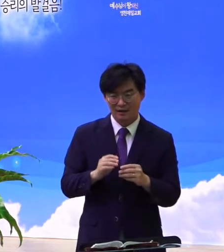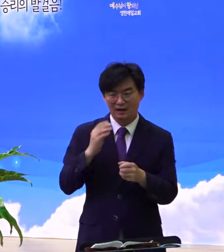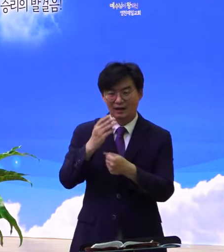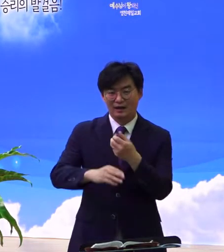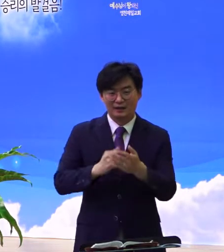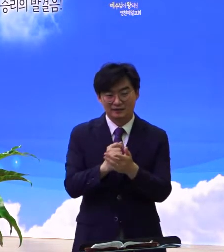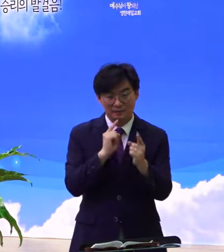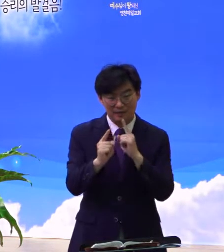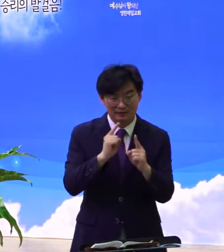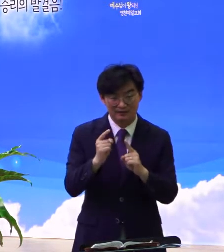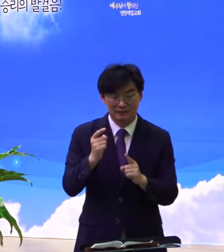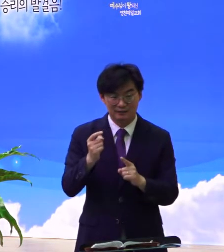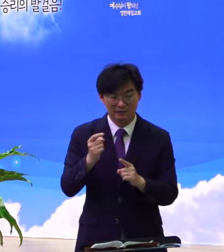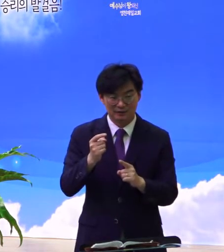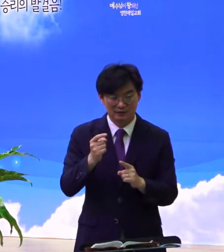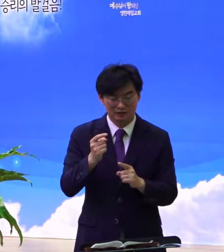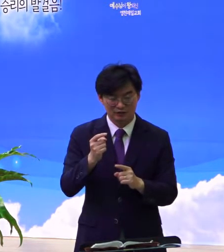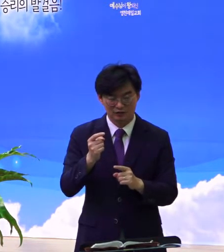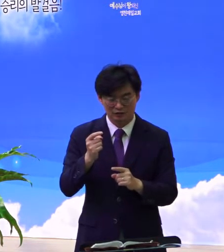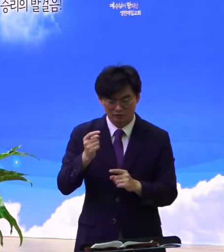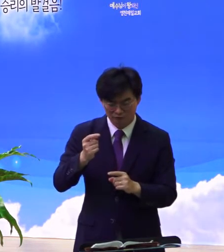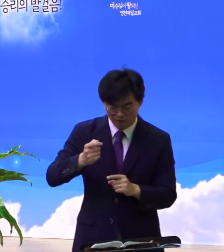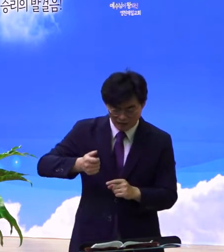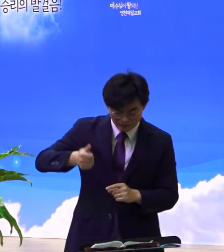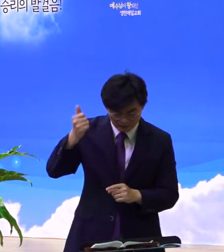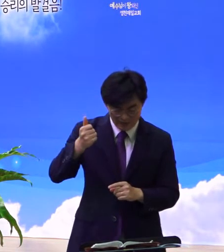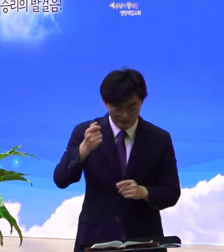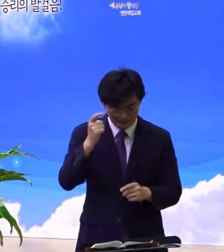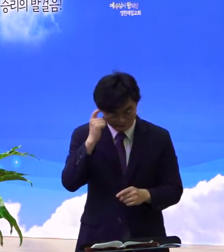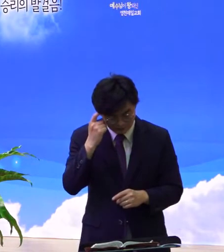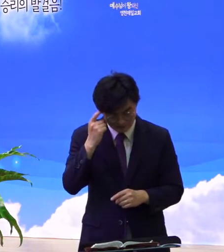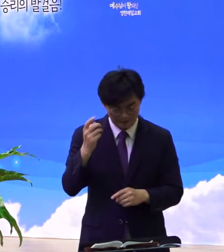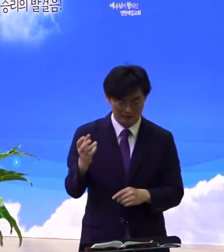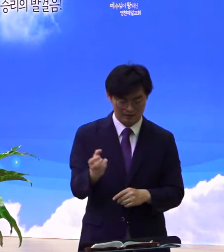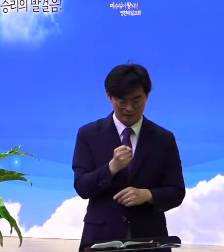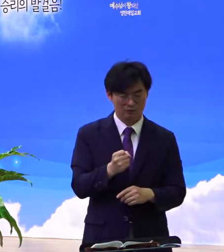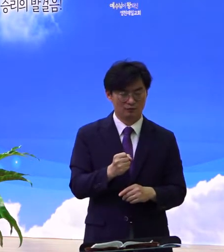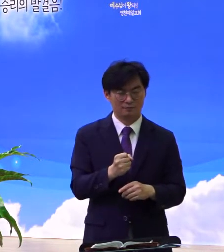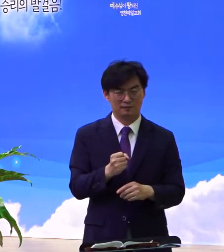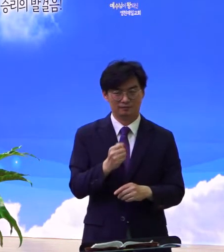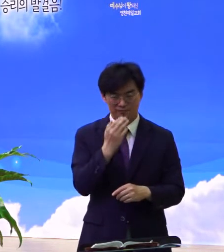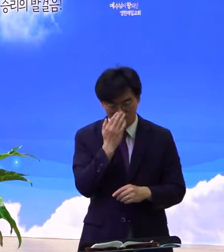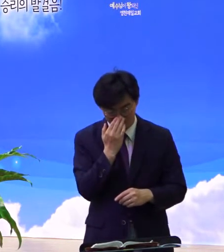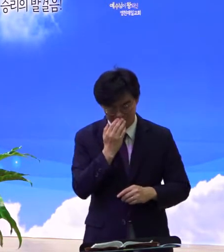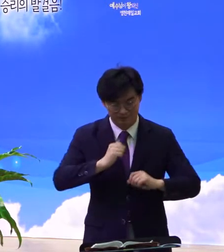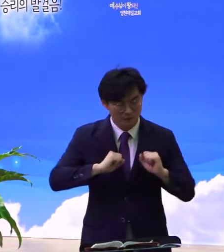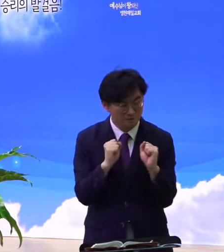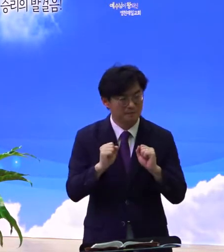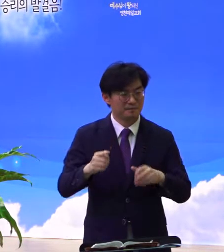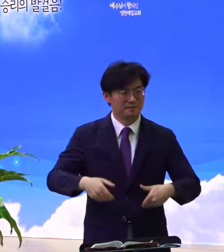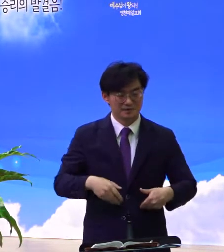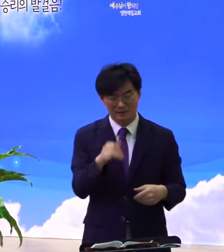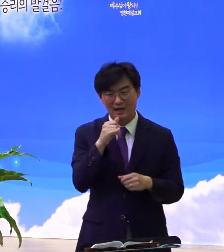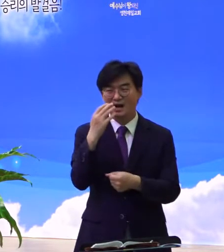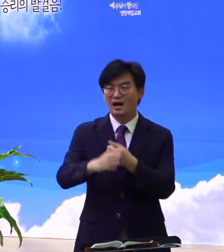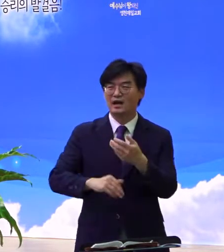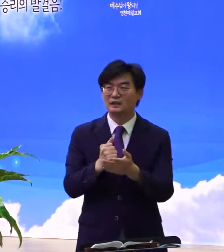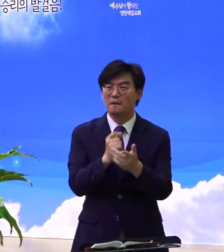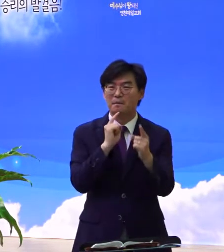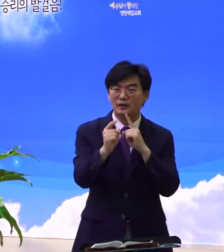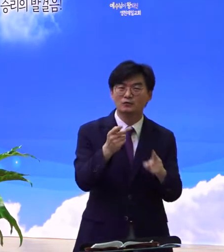달다는 것을 경험하고 그렇게 여기지 않으면 결국에는 하나님이 없고 하나님의 말씀이 없는